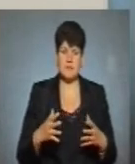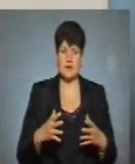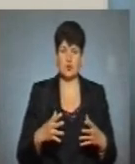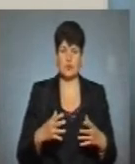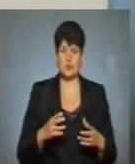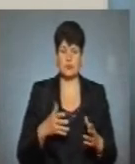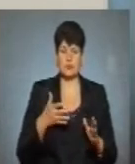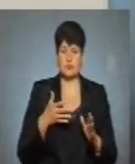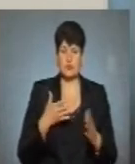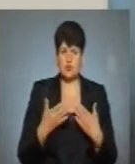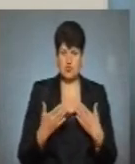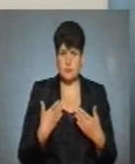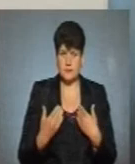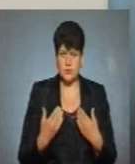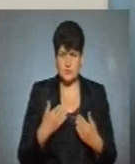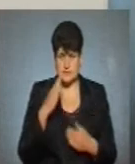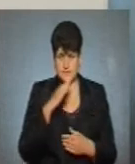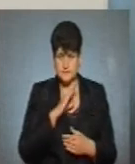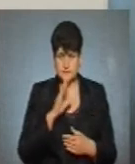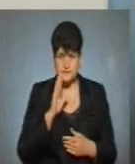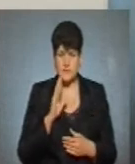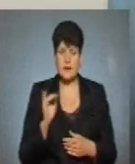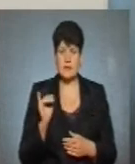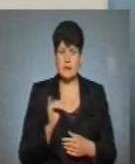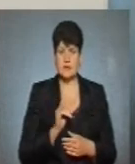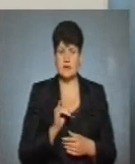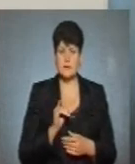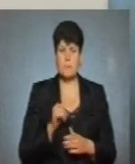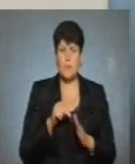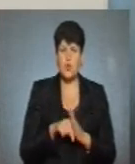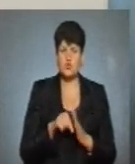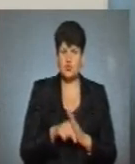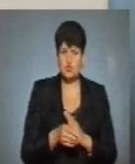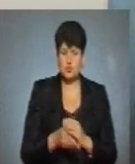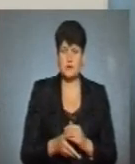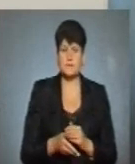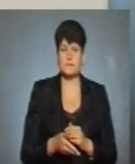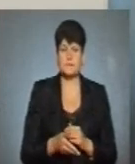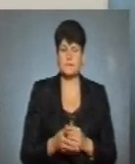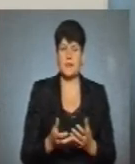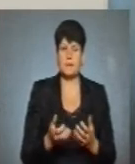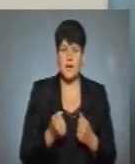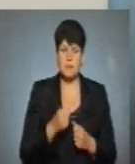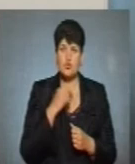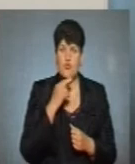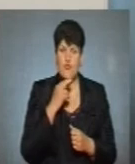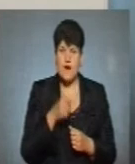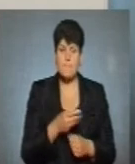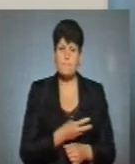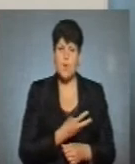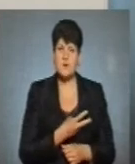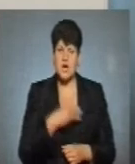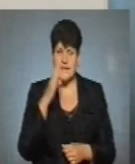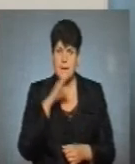батькам, з розумінням ставитися. Проте і по суті беремо до уваги побажання